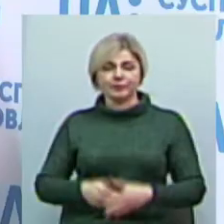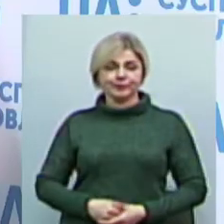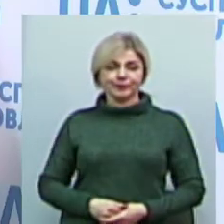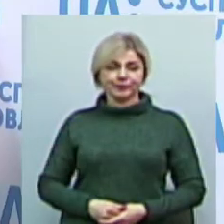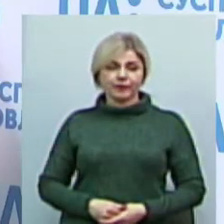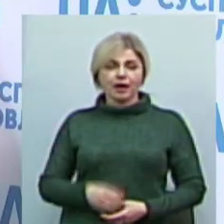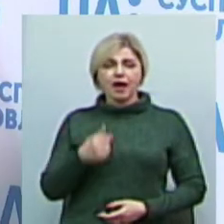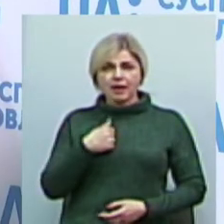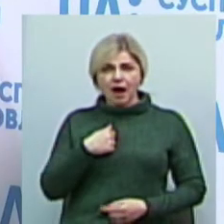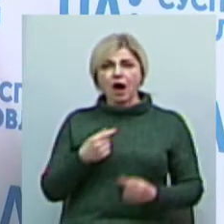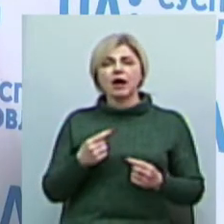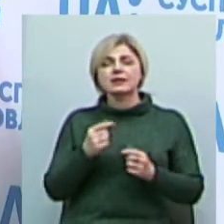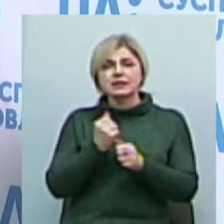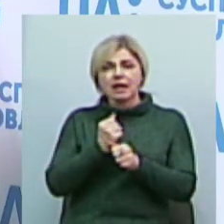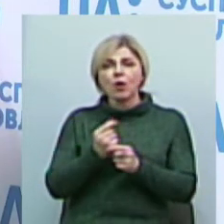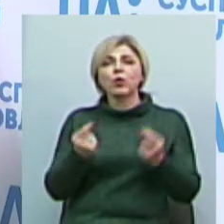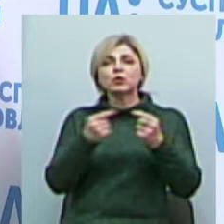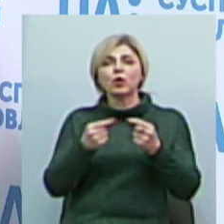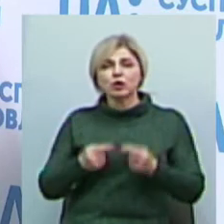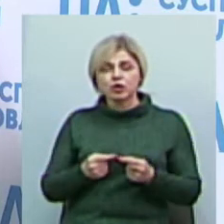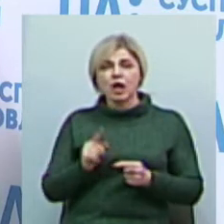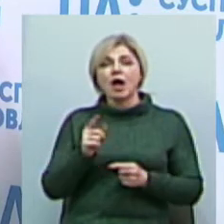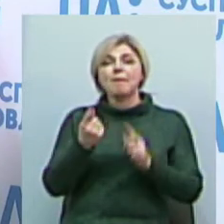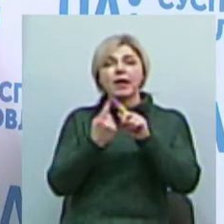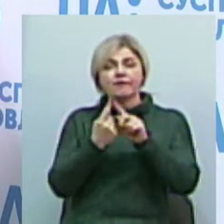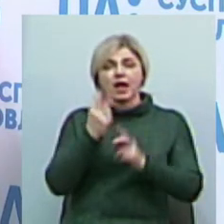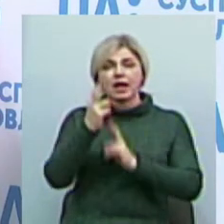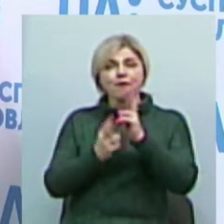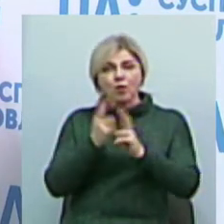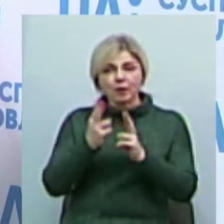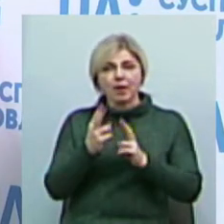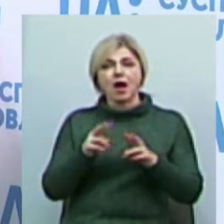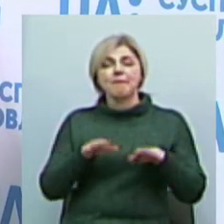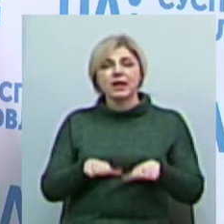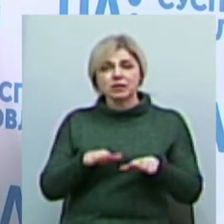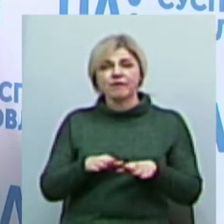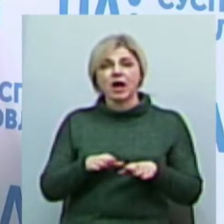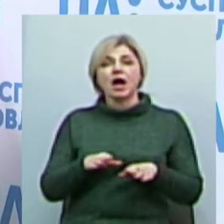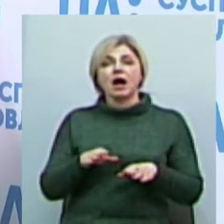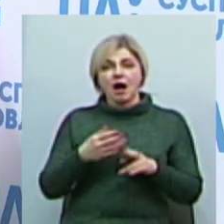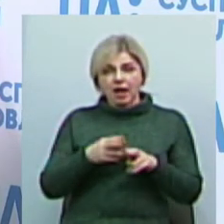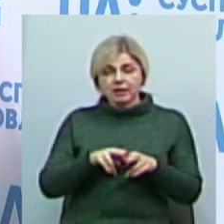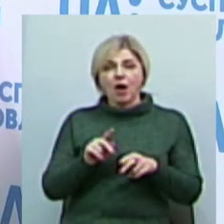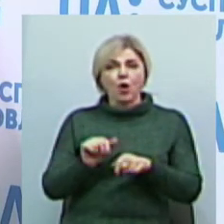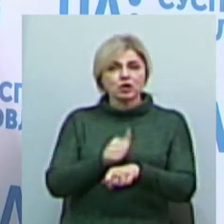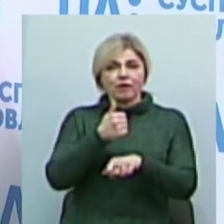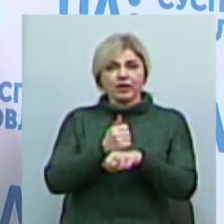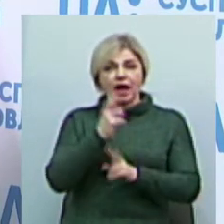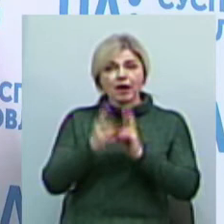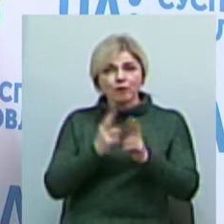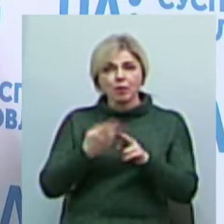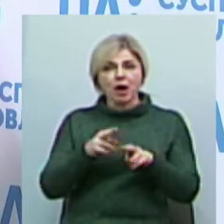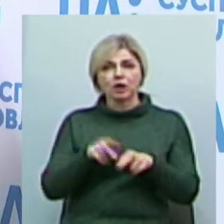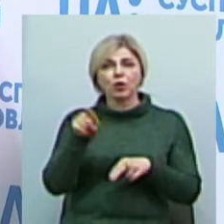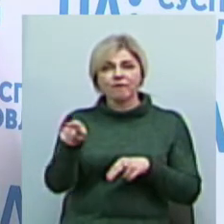Я одразу уточнення. По-перше, реформа місцевого самоврядування – це основна реформа, за яку ви зачепилися і яку хочете просувати ви